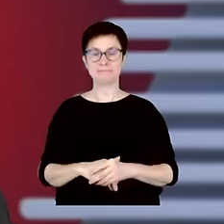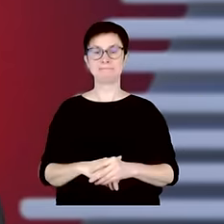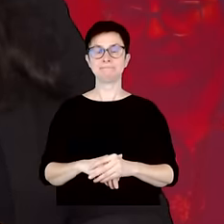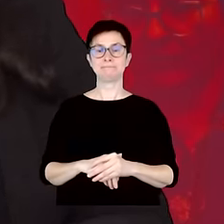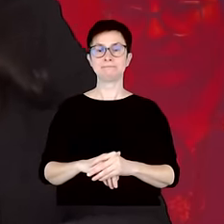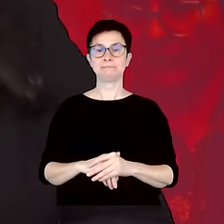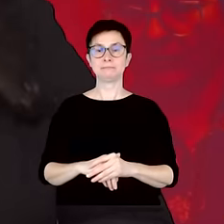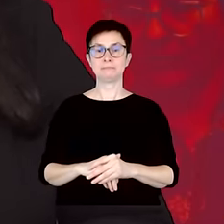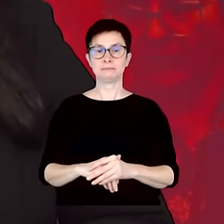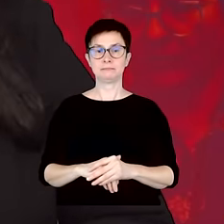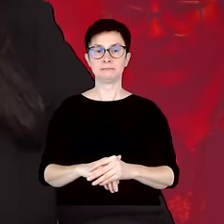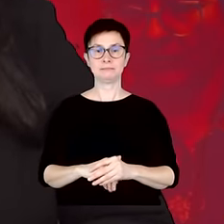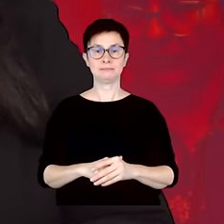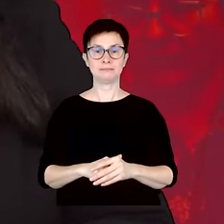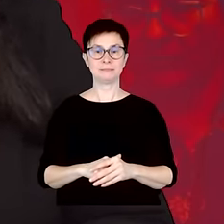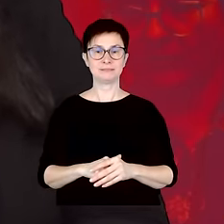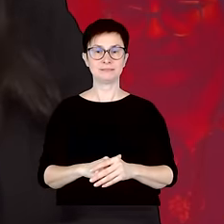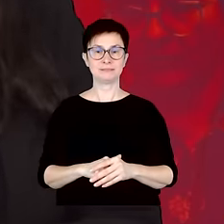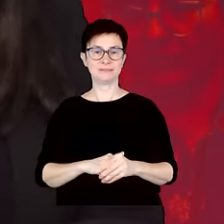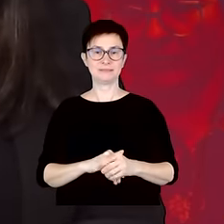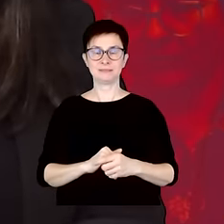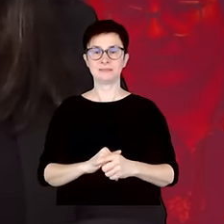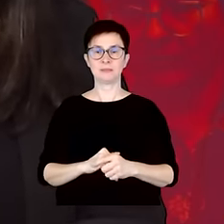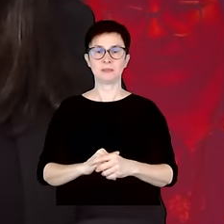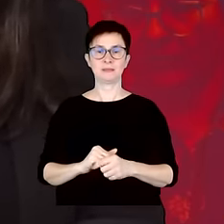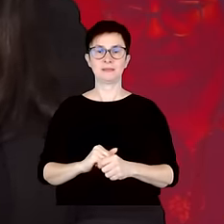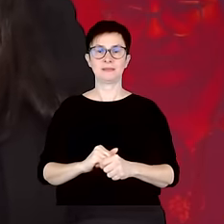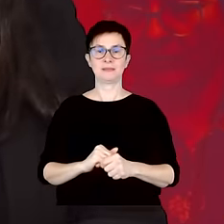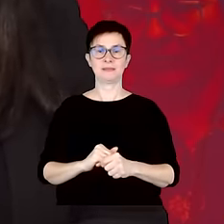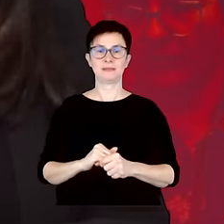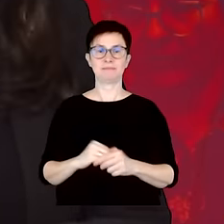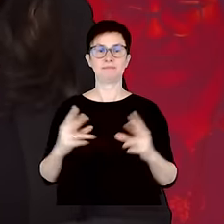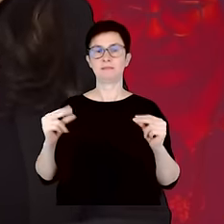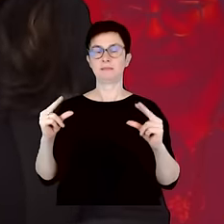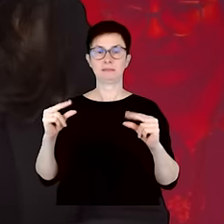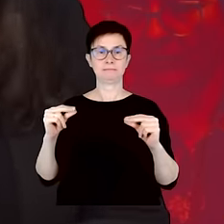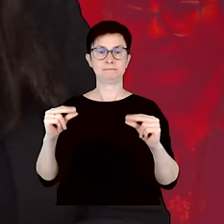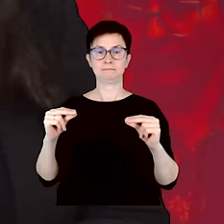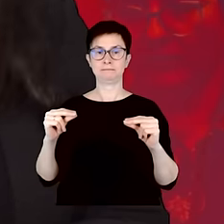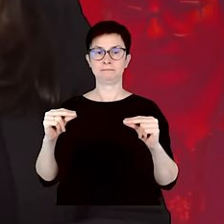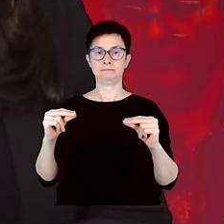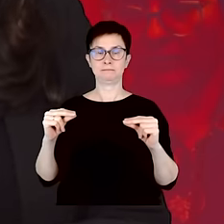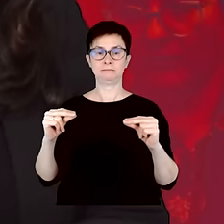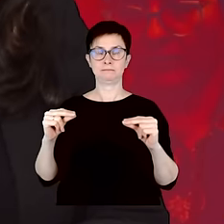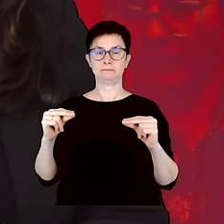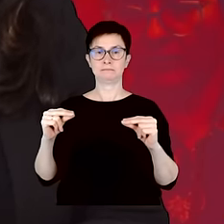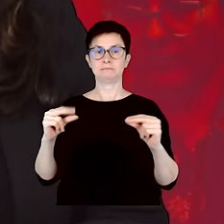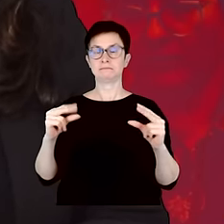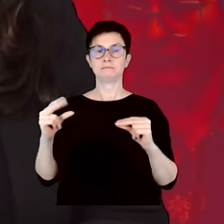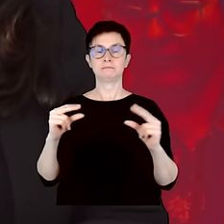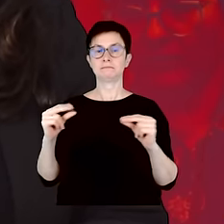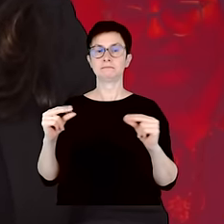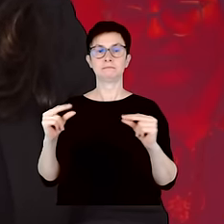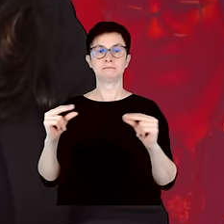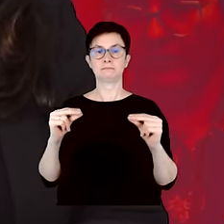prostu haniebne. A będzie pani miała jakąś nową przepinkę? Może solidarnie z Wawrzykiem, czy niekoniecznie? To ocenią, pani poseł, tak,